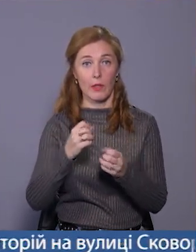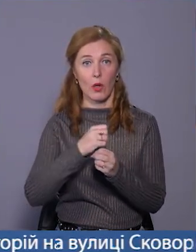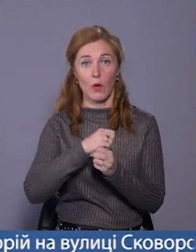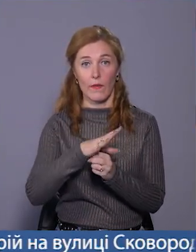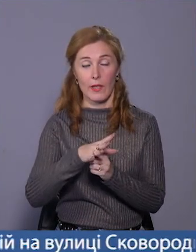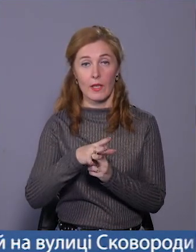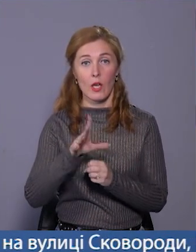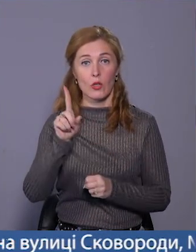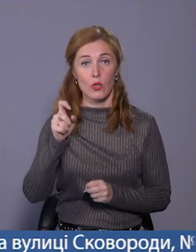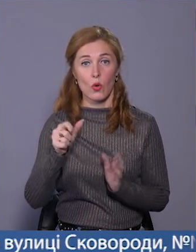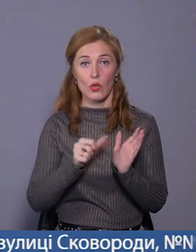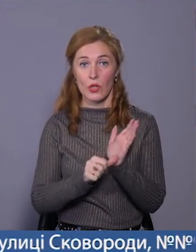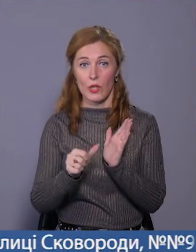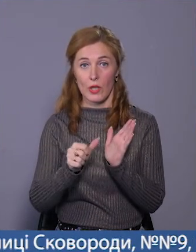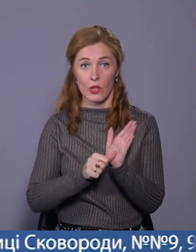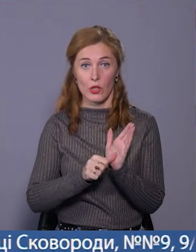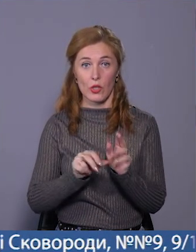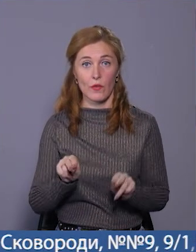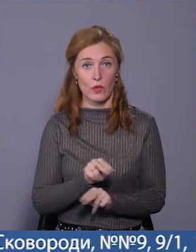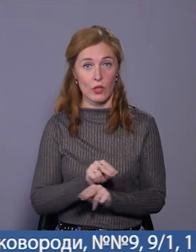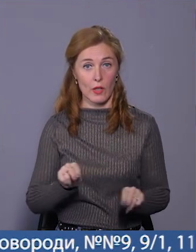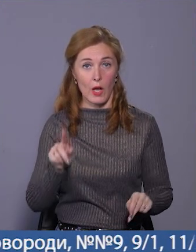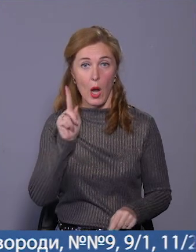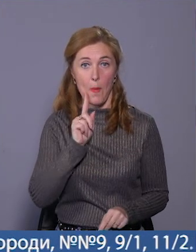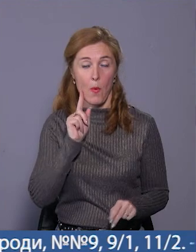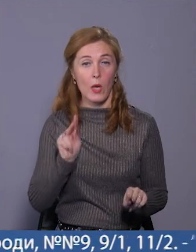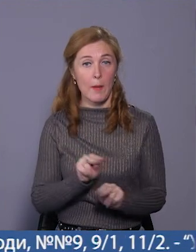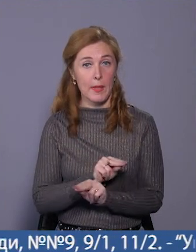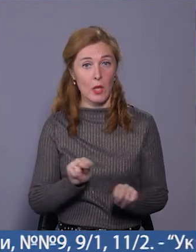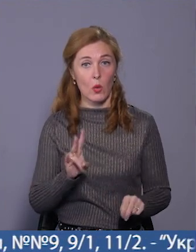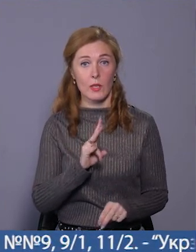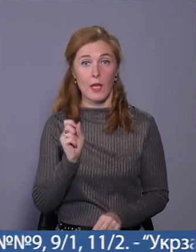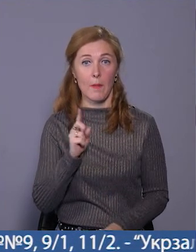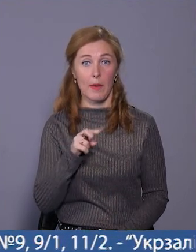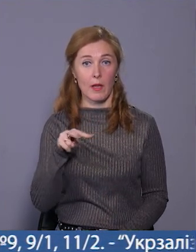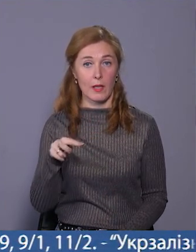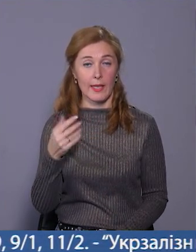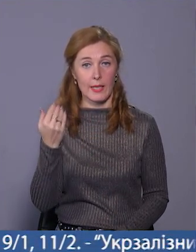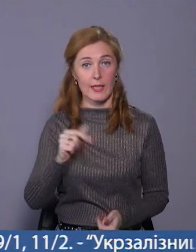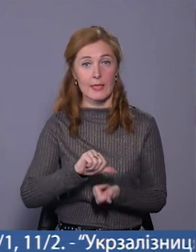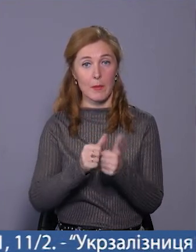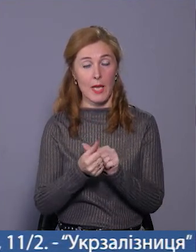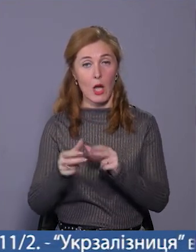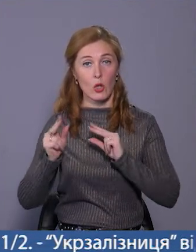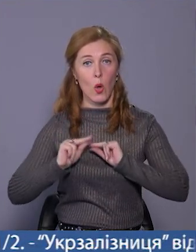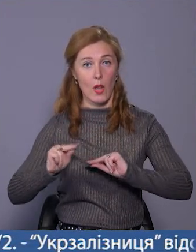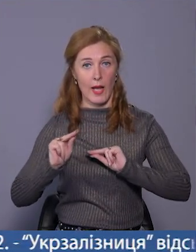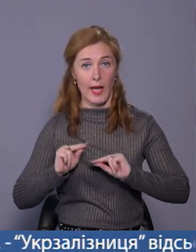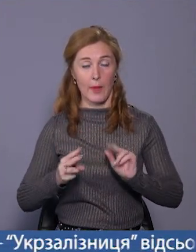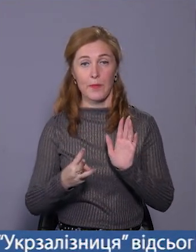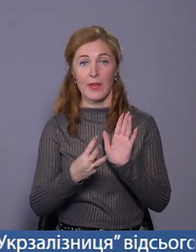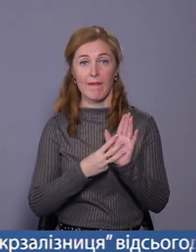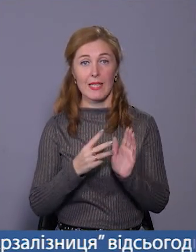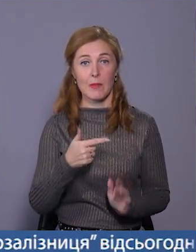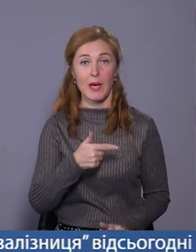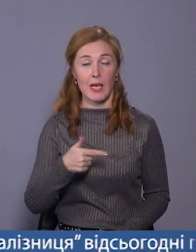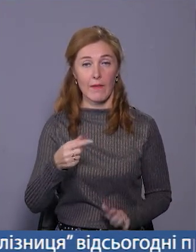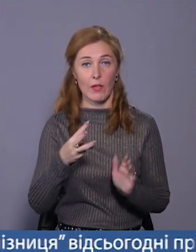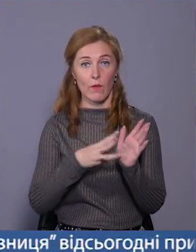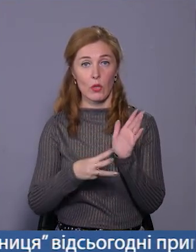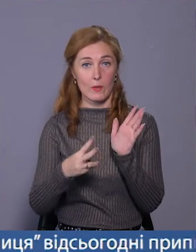вчителів – 166. Поки педагоги на лікарняному, їх заміняють колеги. 8 гривень